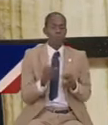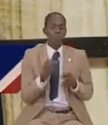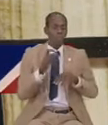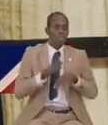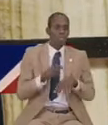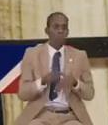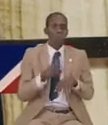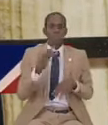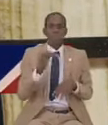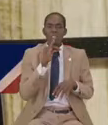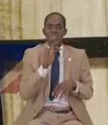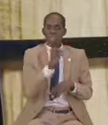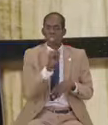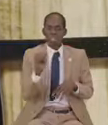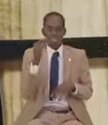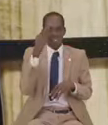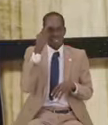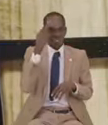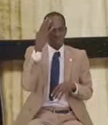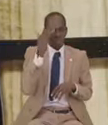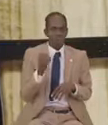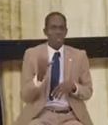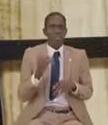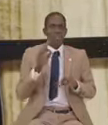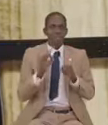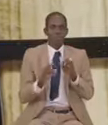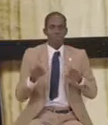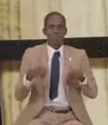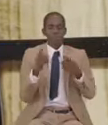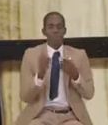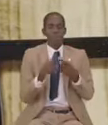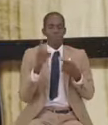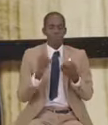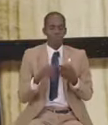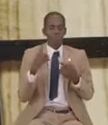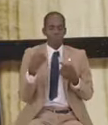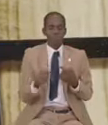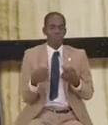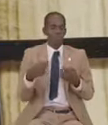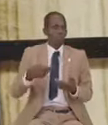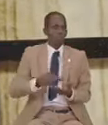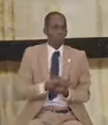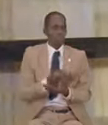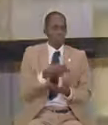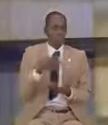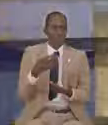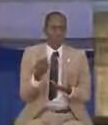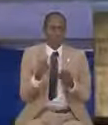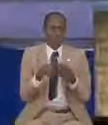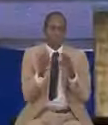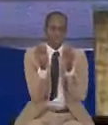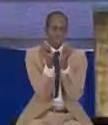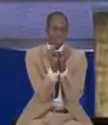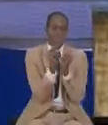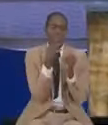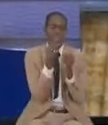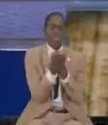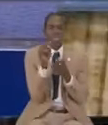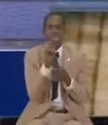de Dieu priez il y a eu raison que ces gens soient allaient en capturité je sais pourquoi mon peuple sera soudain amené captif